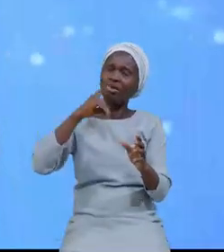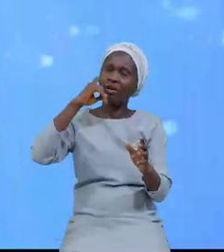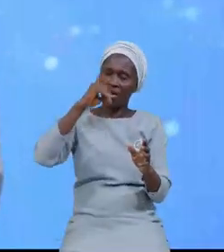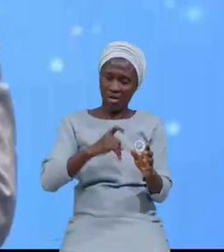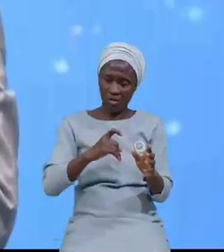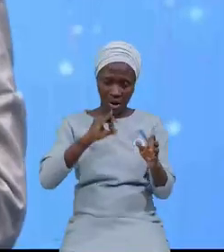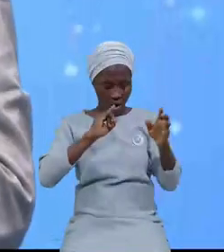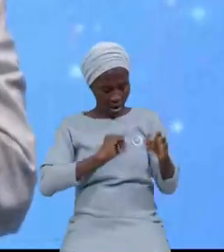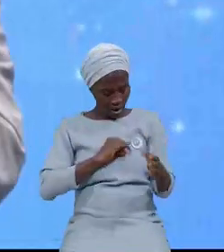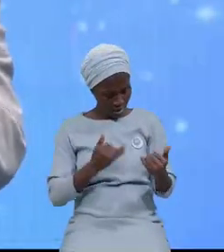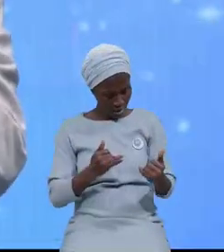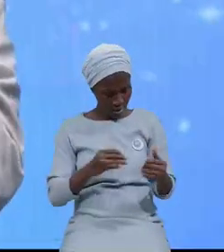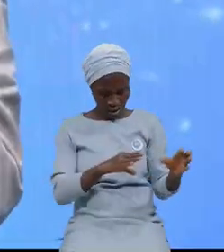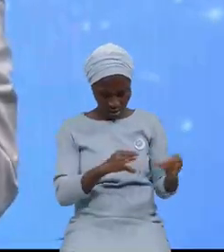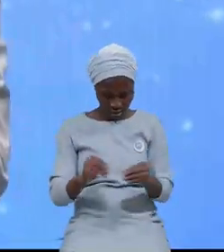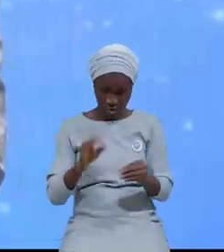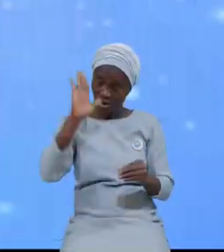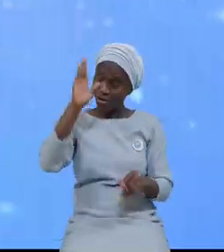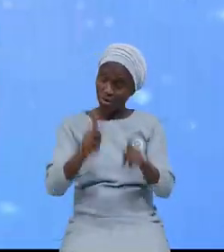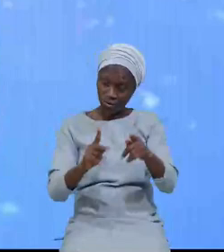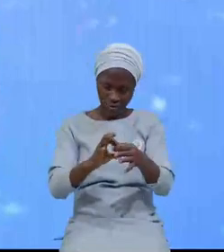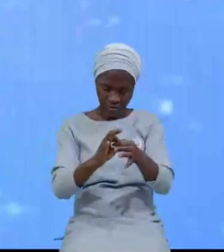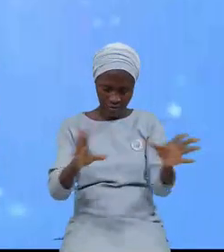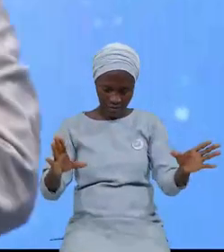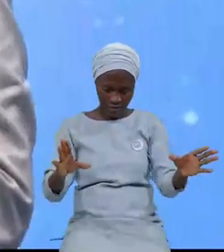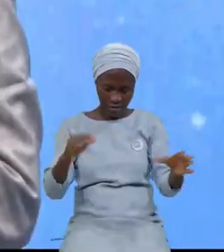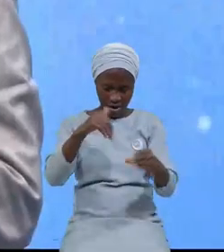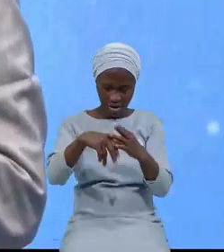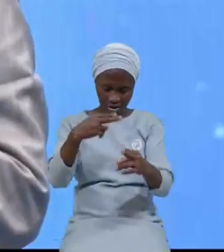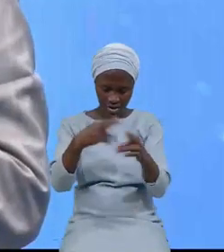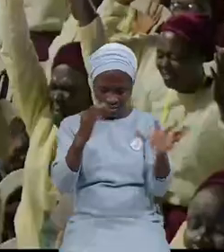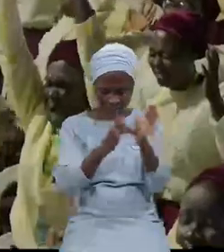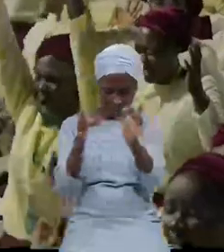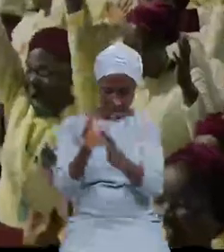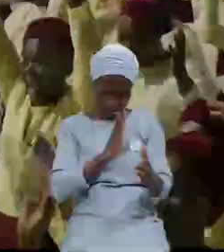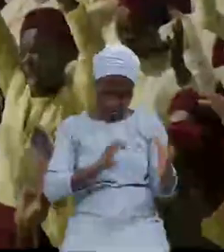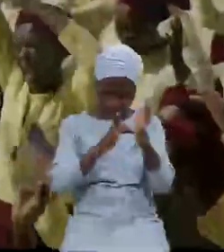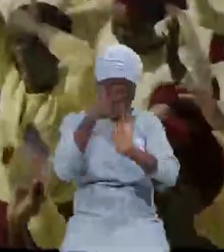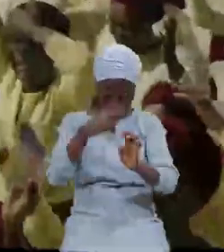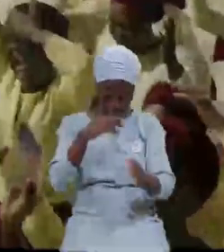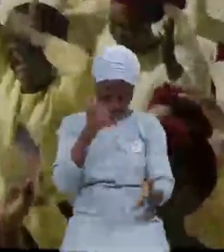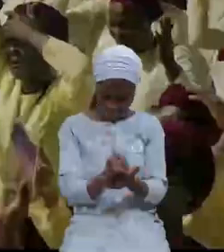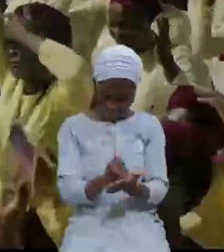je dis je libère ton peuple au nom de